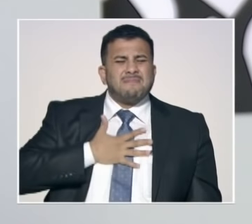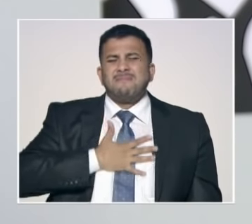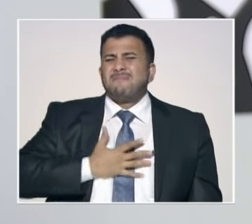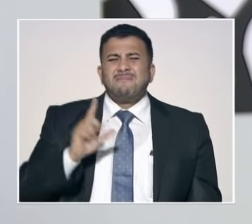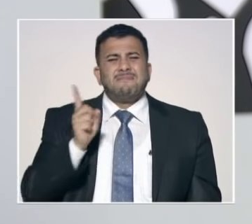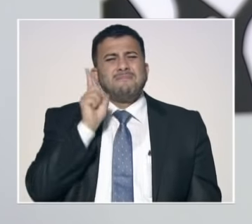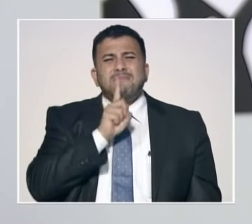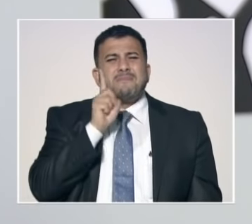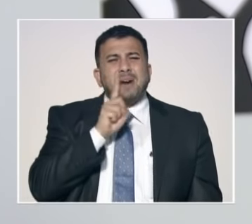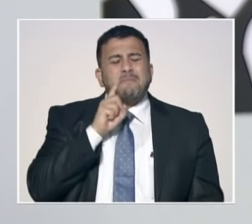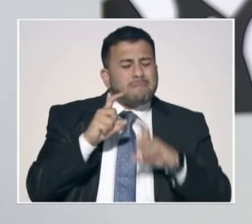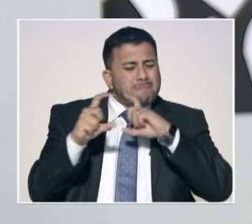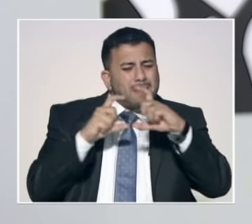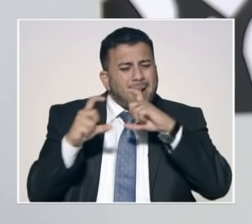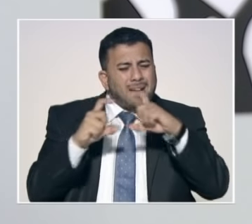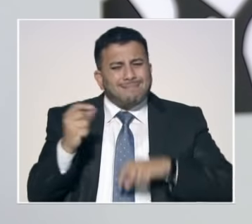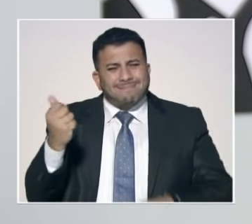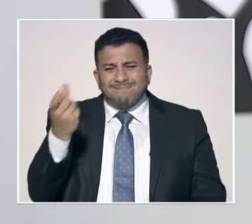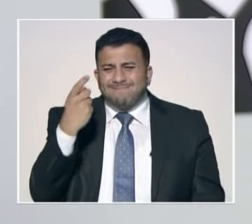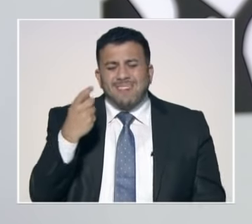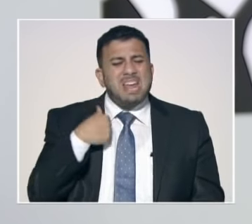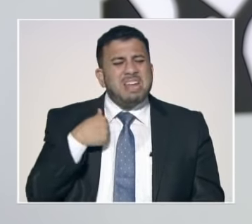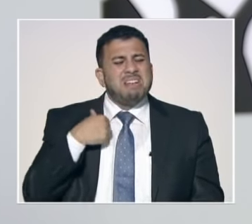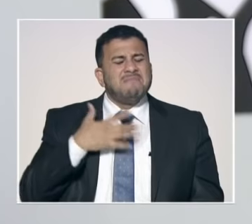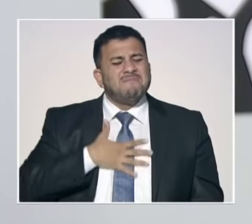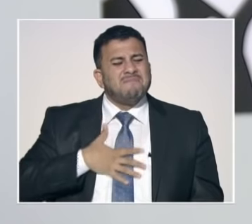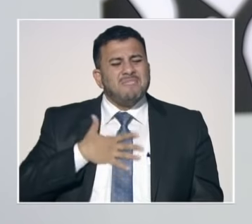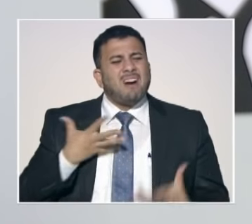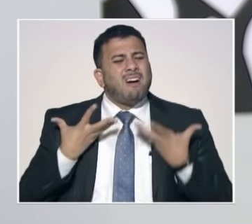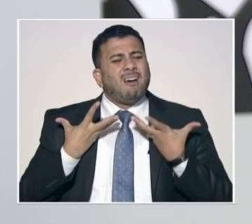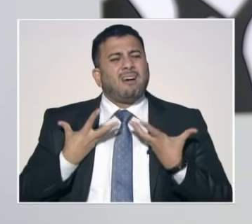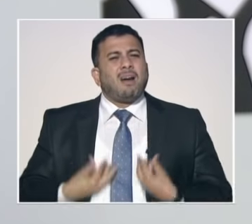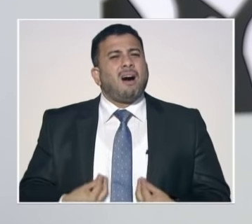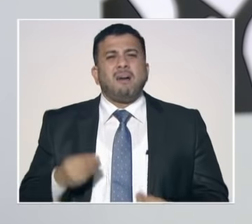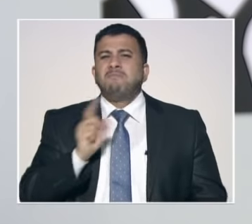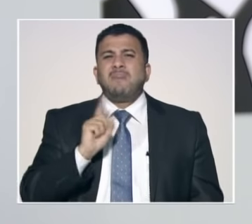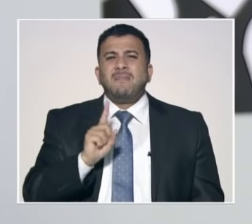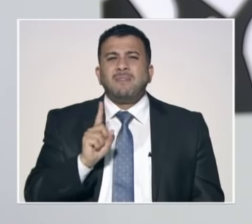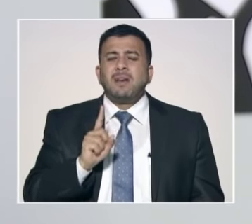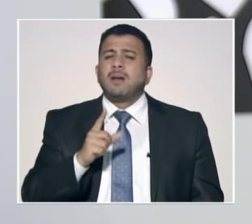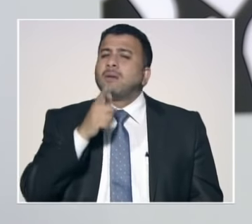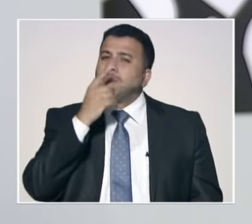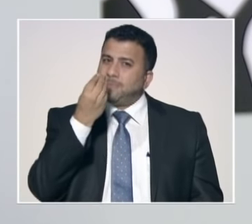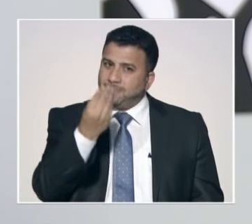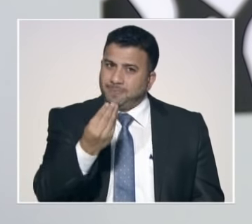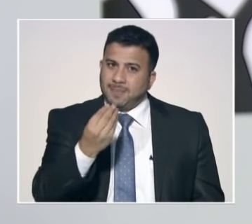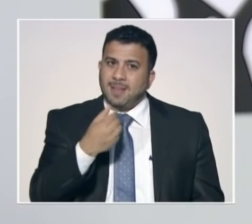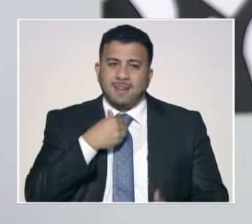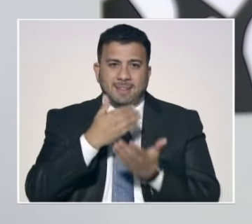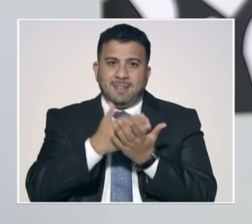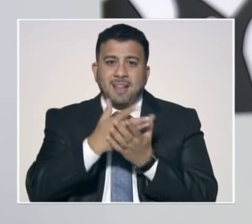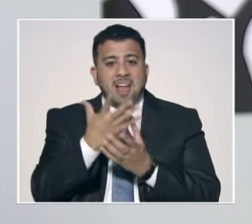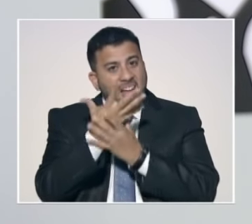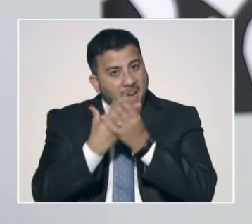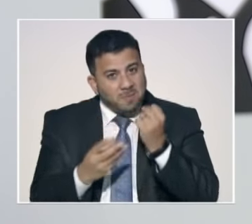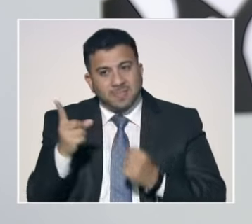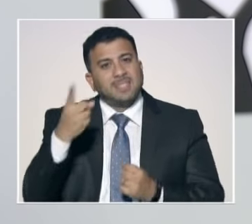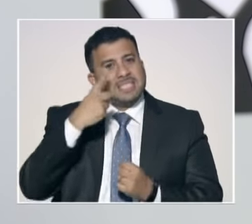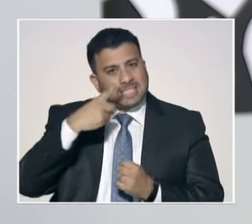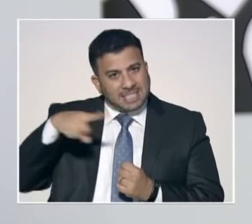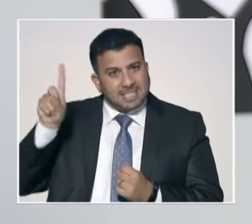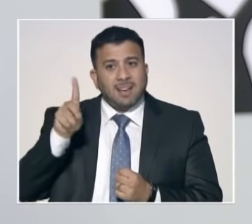وشيء طبيعي الوالد والوالد يتأثرون لما يشوفون الولد تخرج ولا حصل على وظيفة ويحرصون على أن يتوظف في أي شيء.